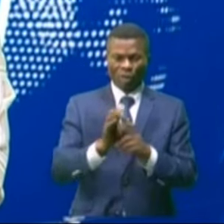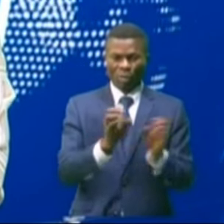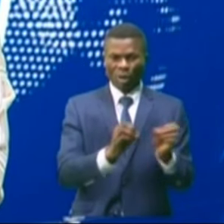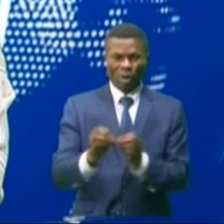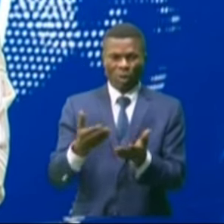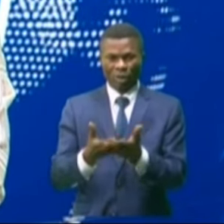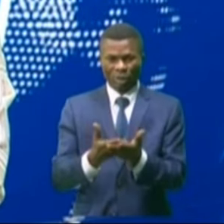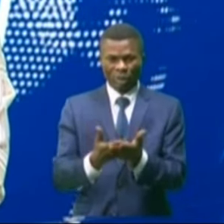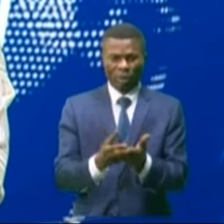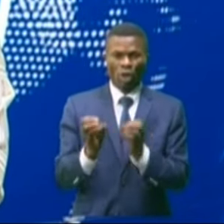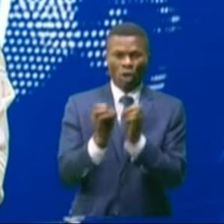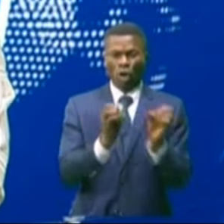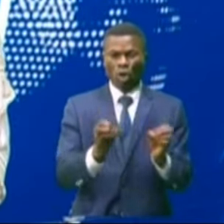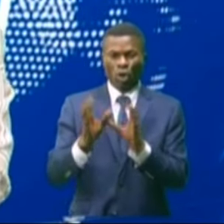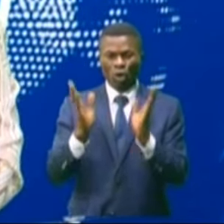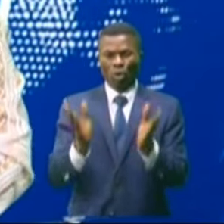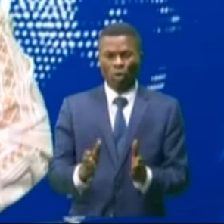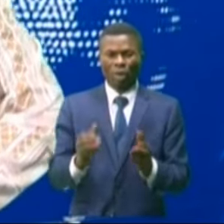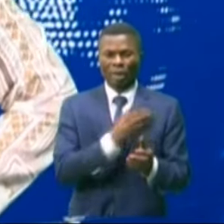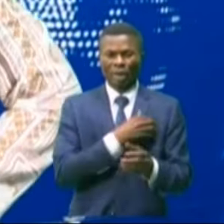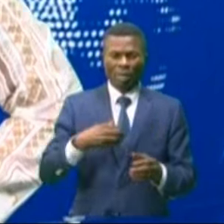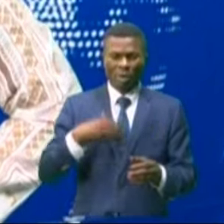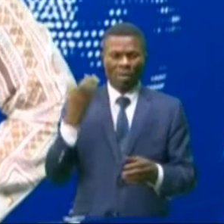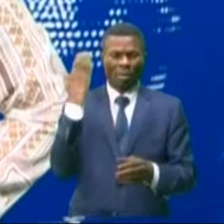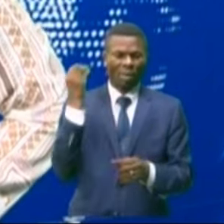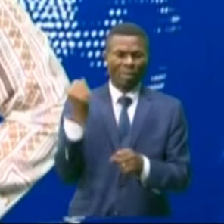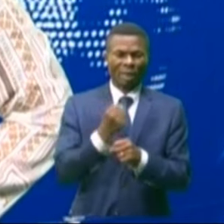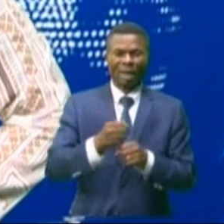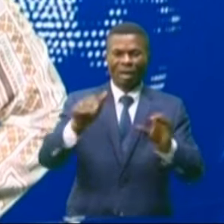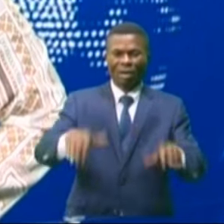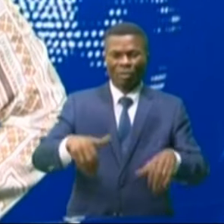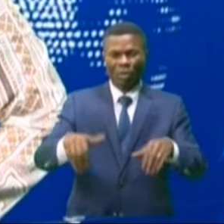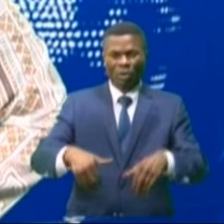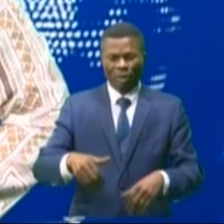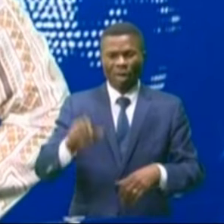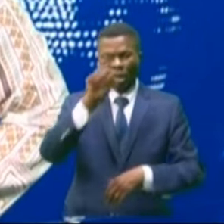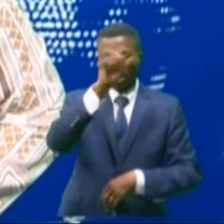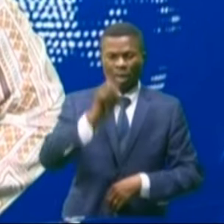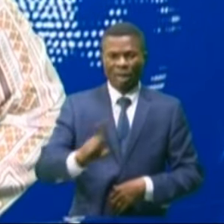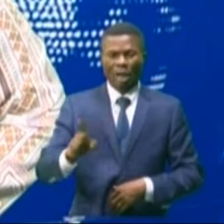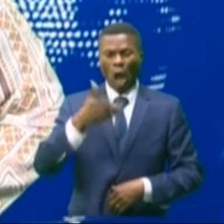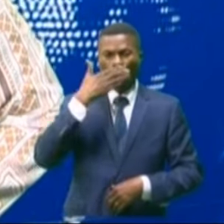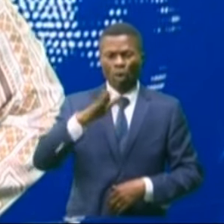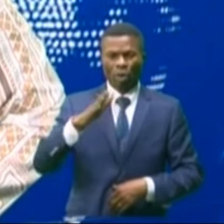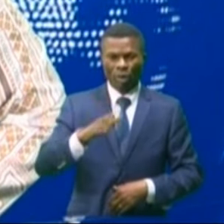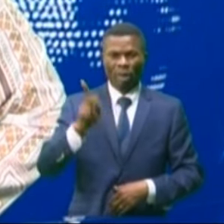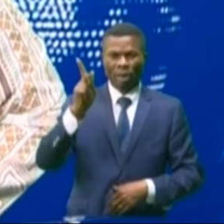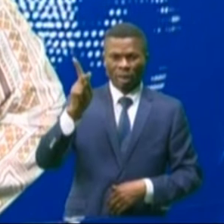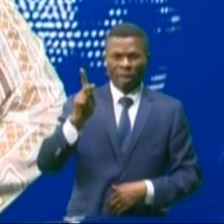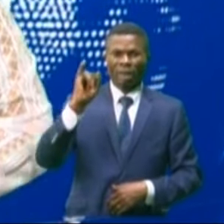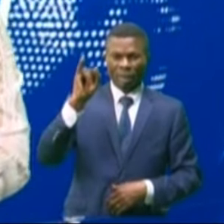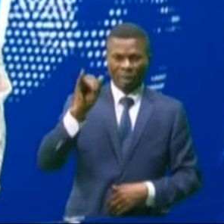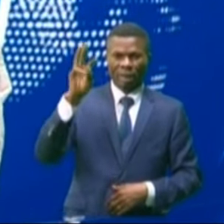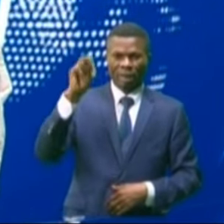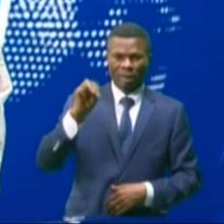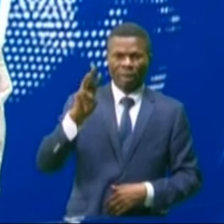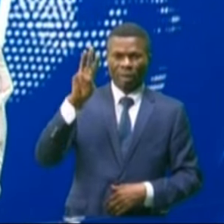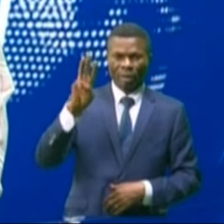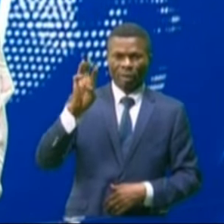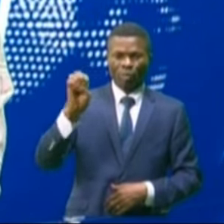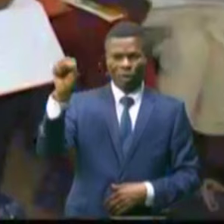pour les organisations paysannes des agriculteurs basées dans la zone de santé de Kimwecha. Franklin Claire